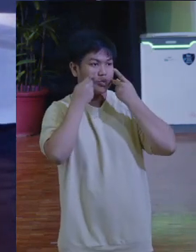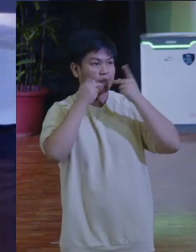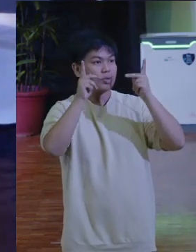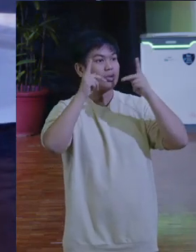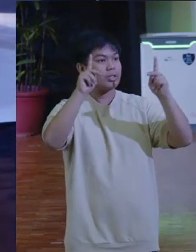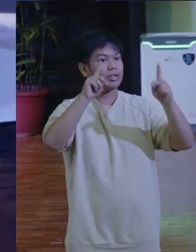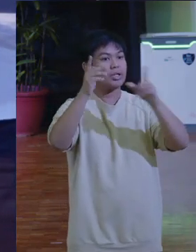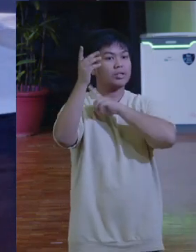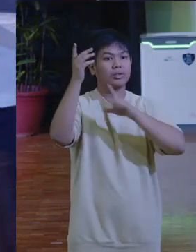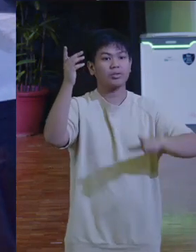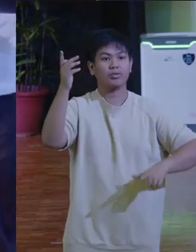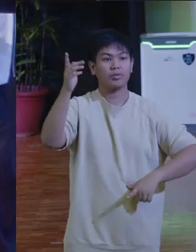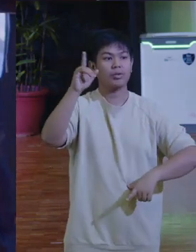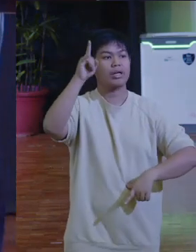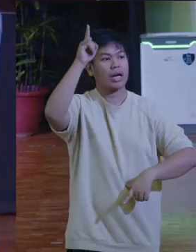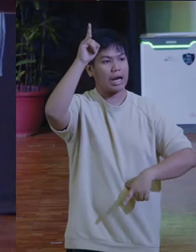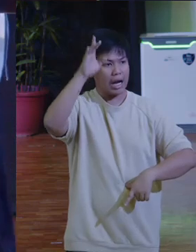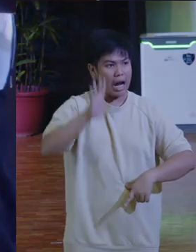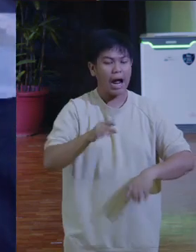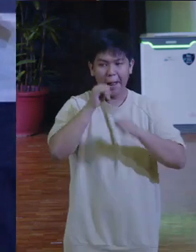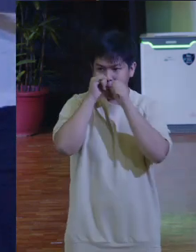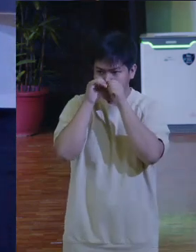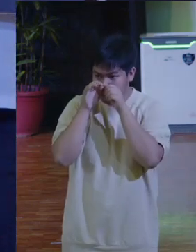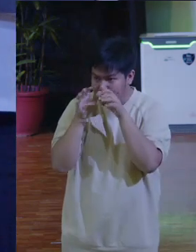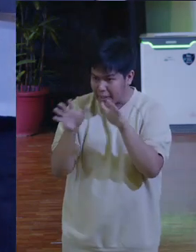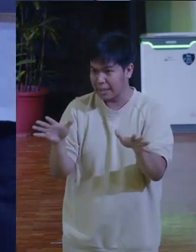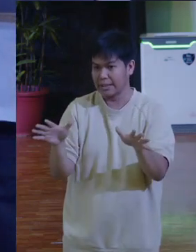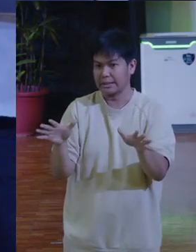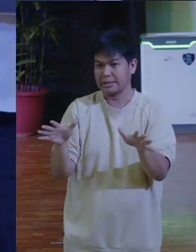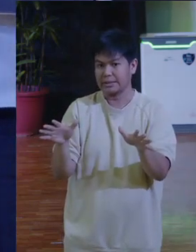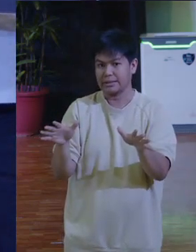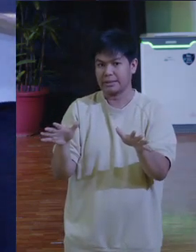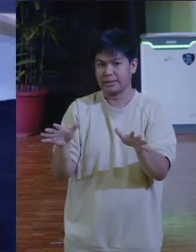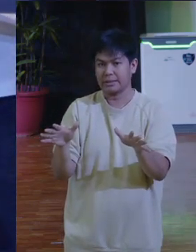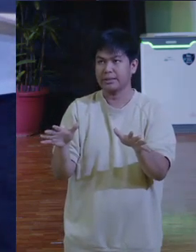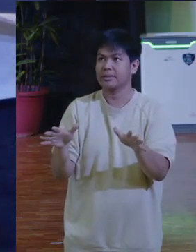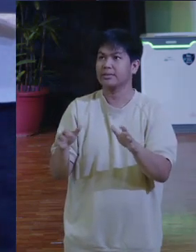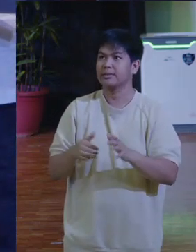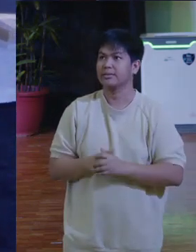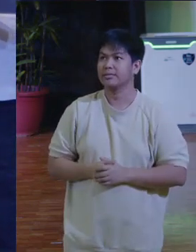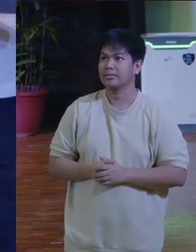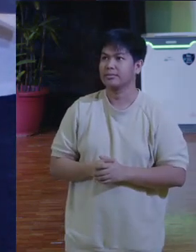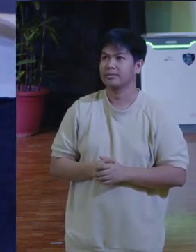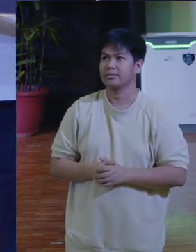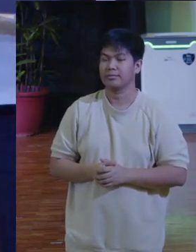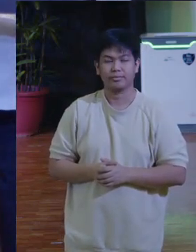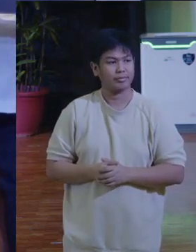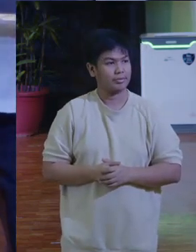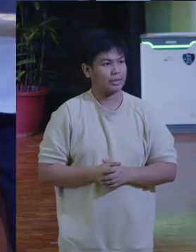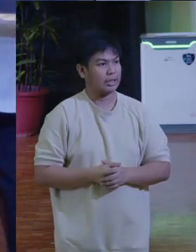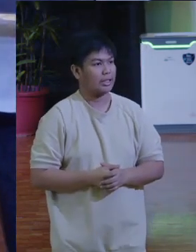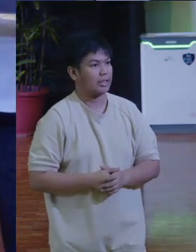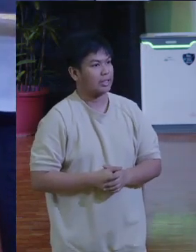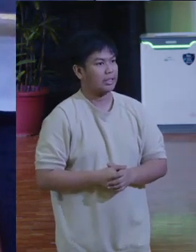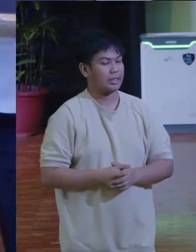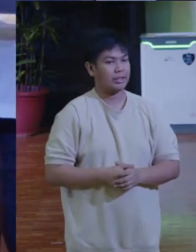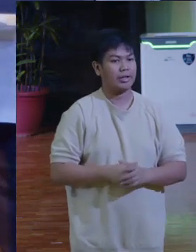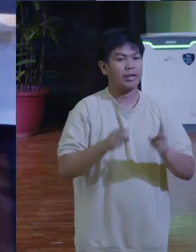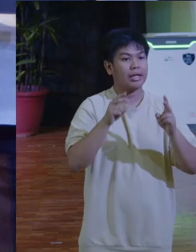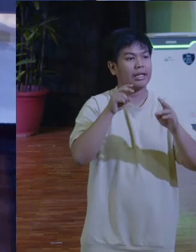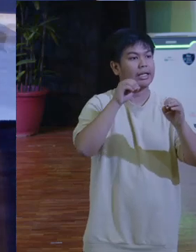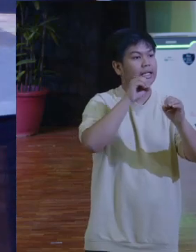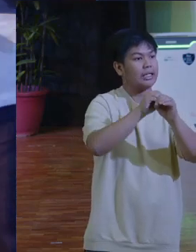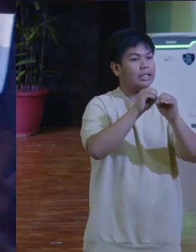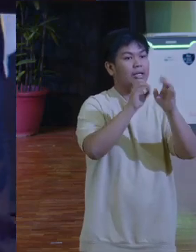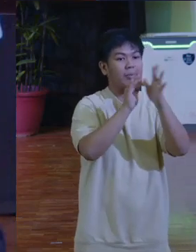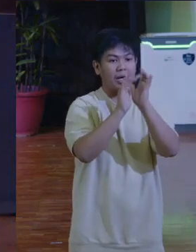the year of the Lord's favor. Anong punctuation mark ang kasunod? Kaya mga kapatid, kahit ang punctuation mark sa